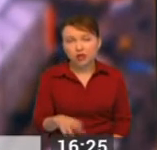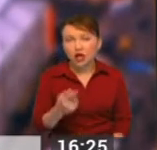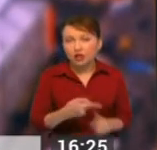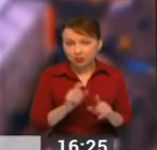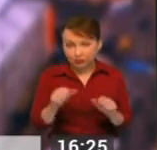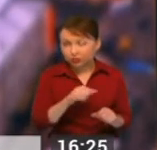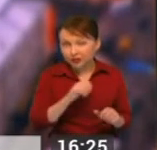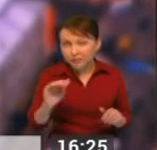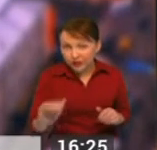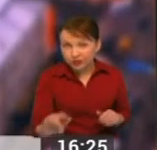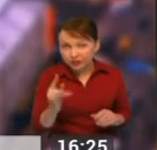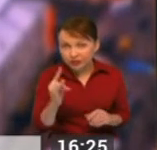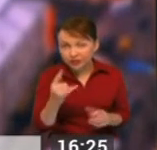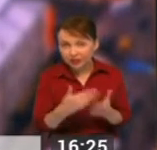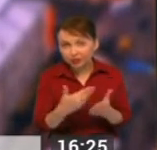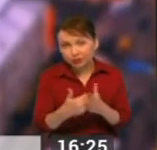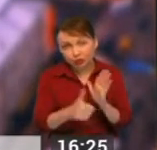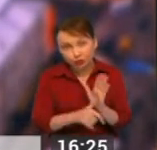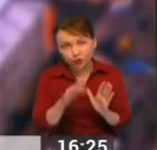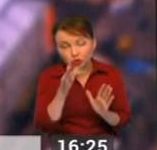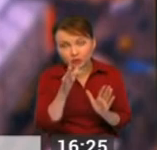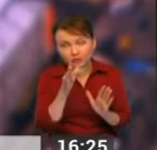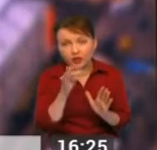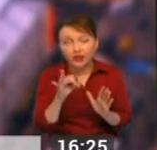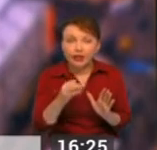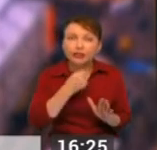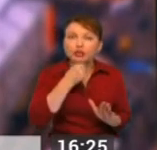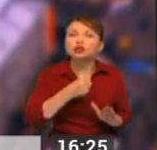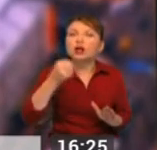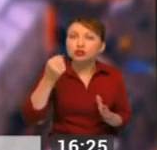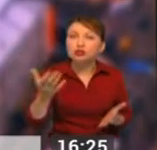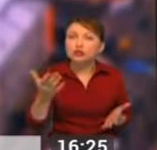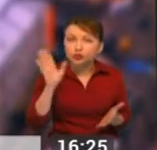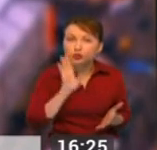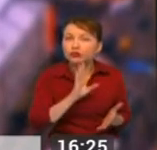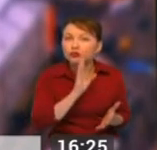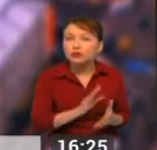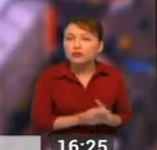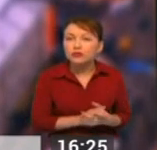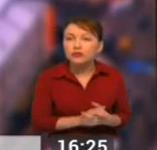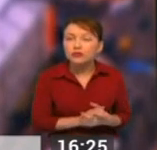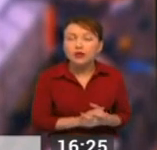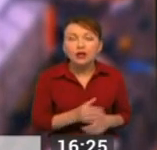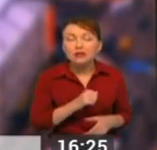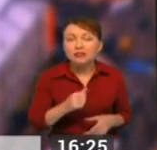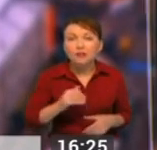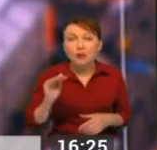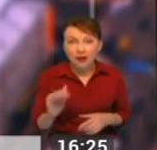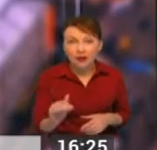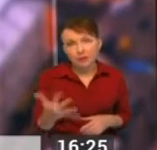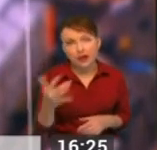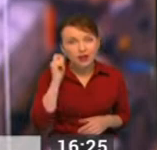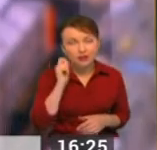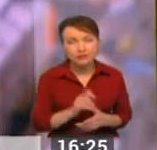і найменша дитинка, скажімо, да. Який там 6 років, і найстарша жінка чи мужчина? От саме маленька, 5